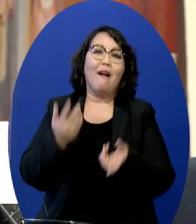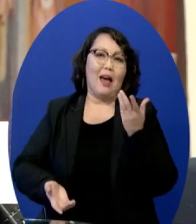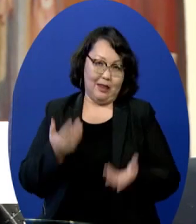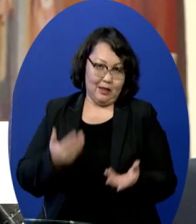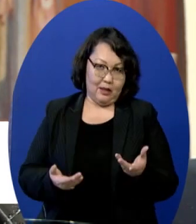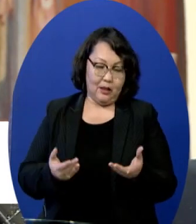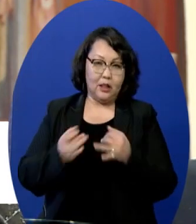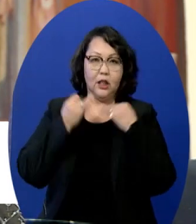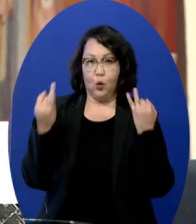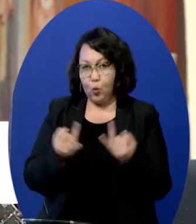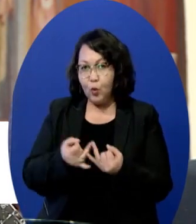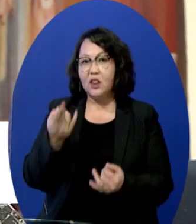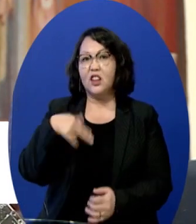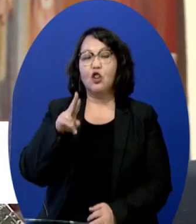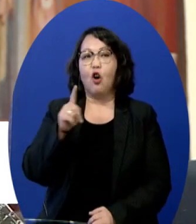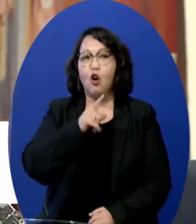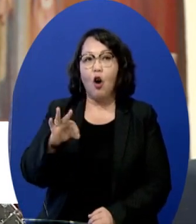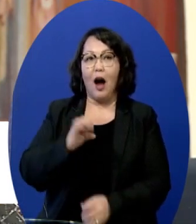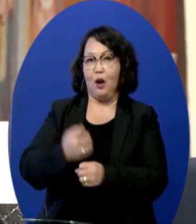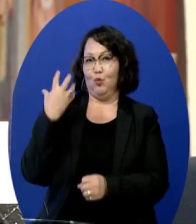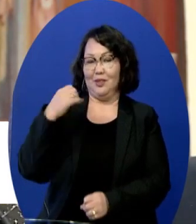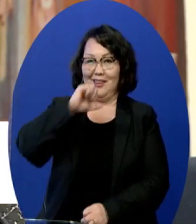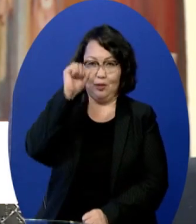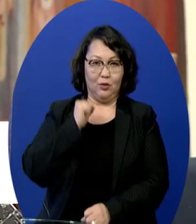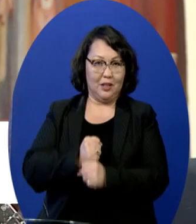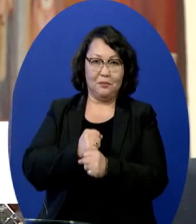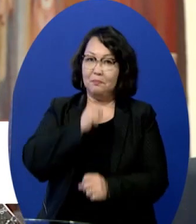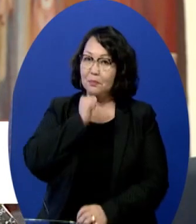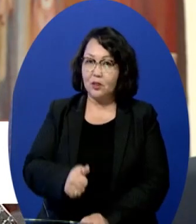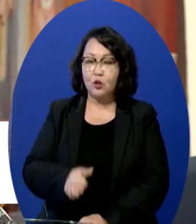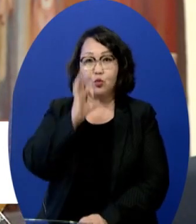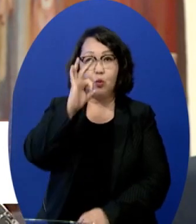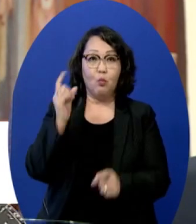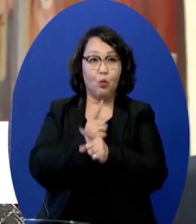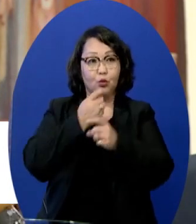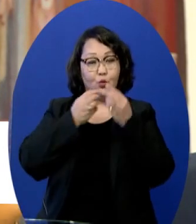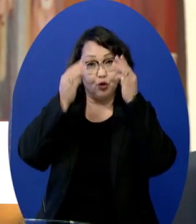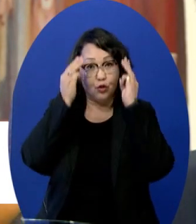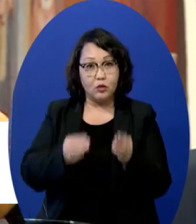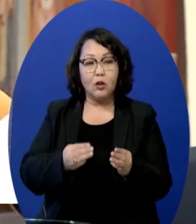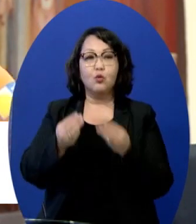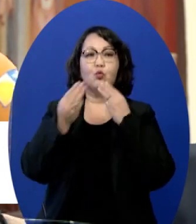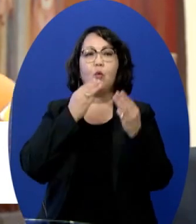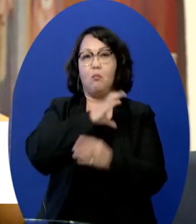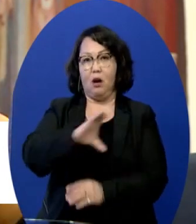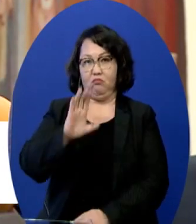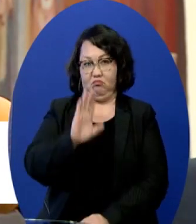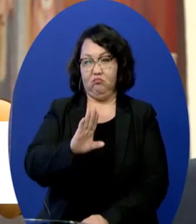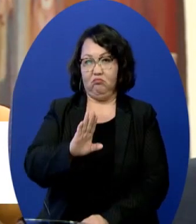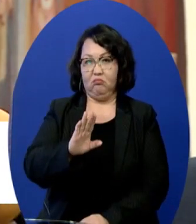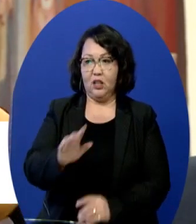тэр дундаа манай дэд хорооны асуудал биш ээ. Энийг зөв буруугийн тогтоодог байгууллага нь бол шүүх өөрөө дав залдахаараа юм уу хяналтаараа